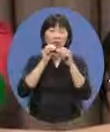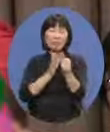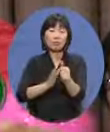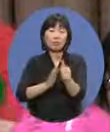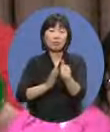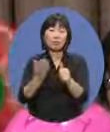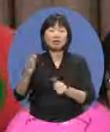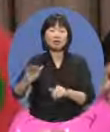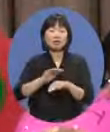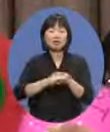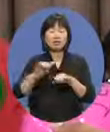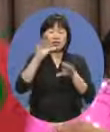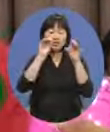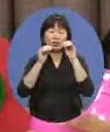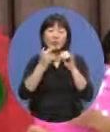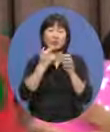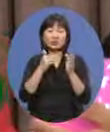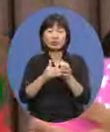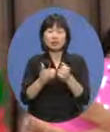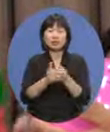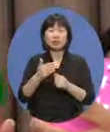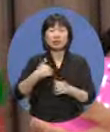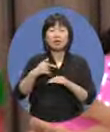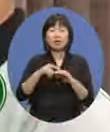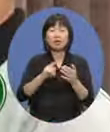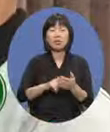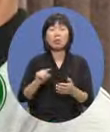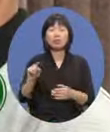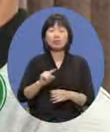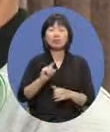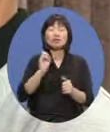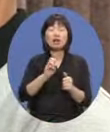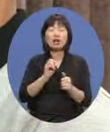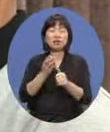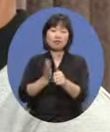그래서 근데 잘 안 들어주는 것 같아서 내 마음이 어땠어까지?